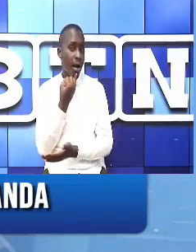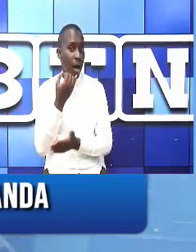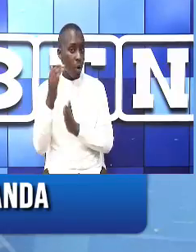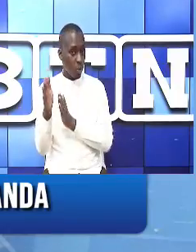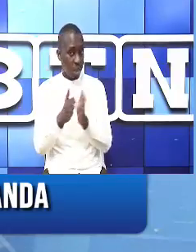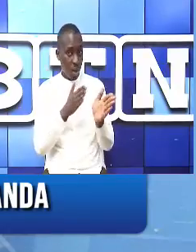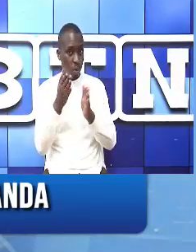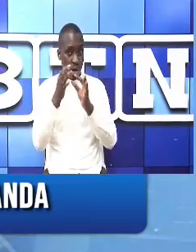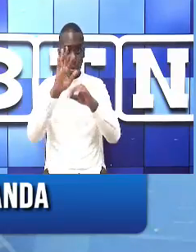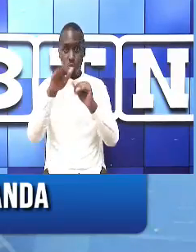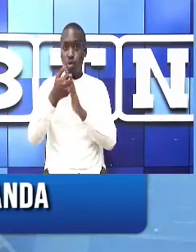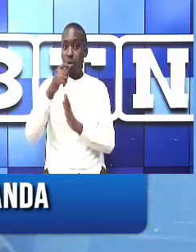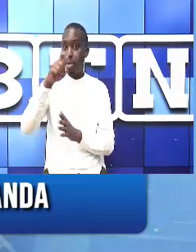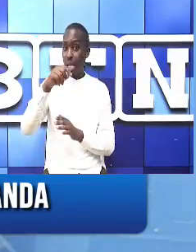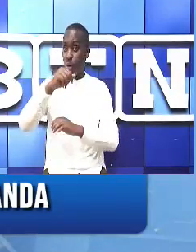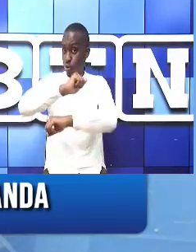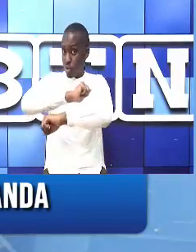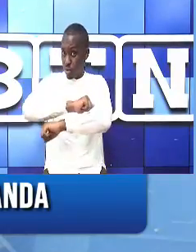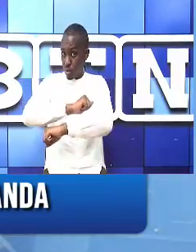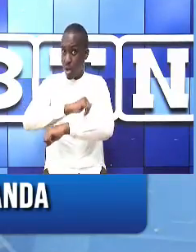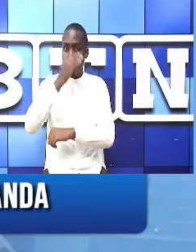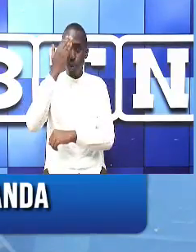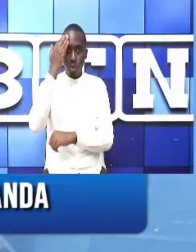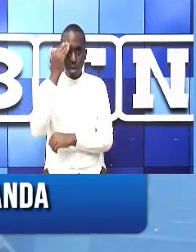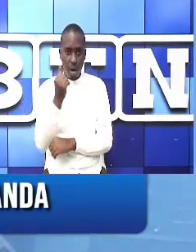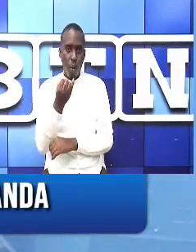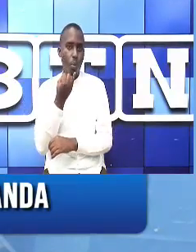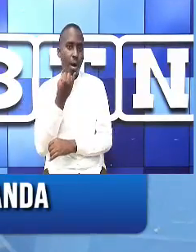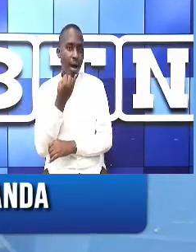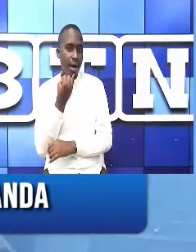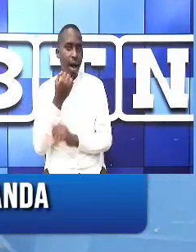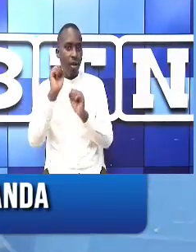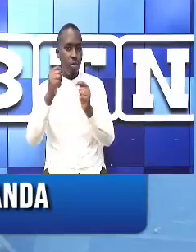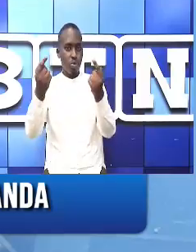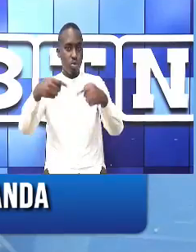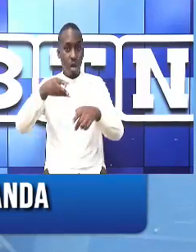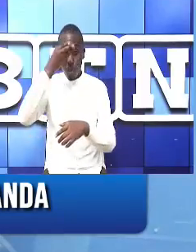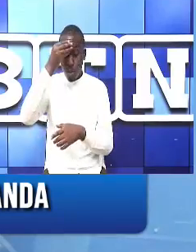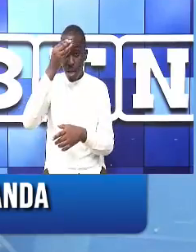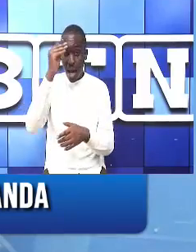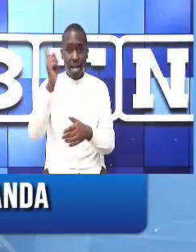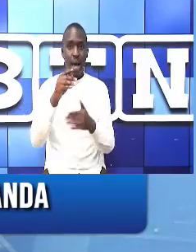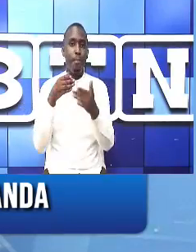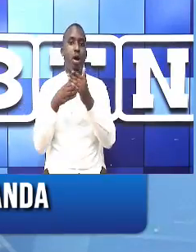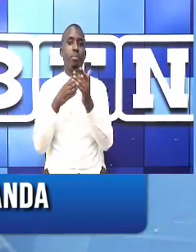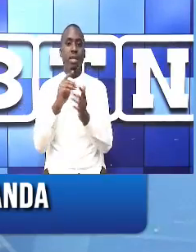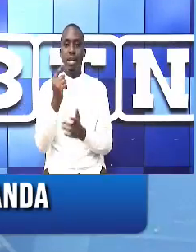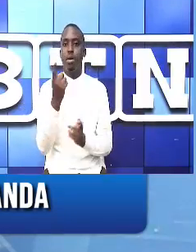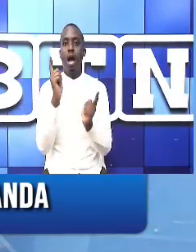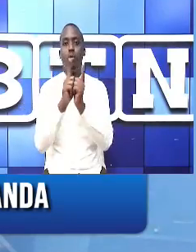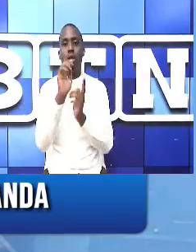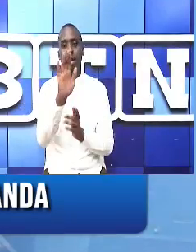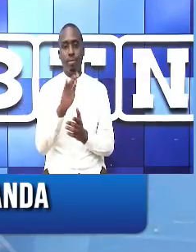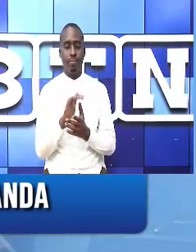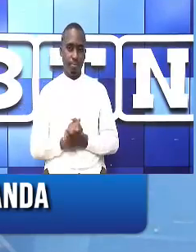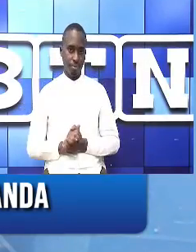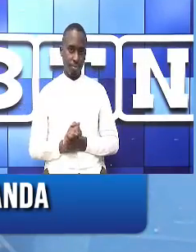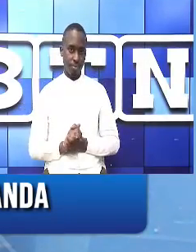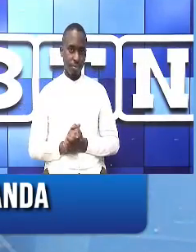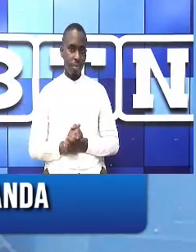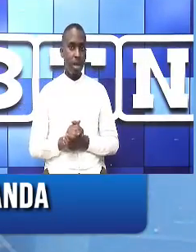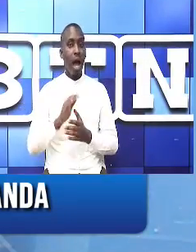gutegura ibikenewe byose ku ishuri kugira ngo umwana aze yige nta mbogamizi n'imwe ahuye nayo yego